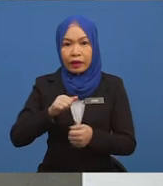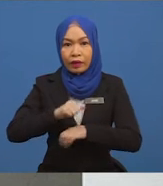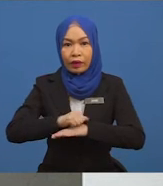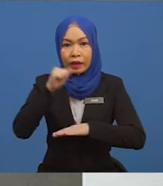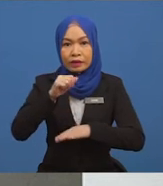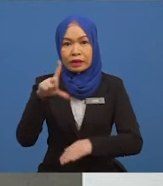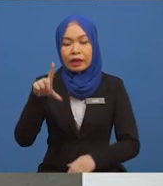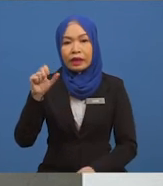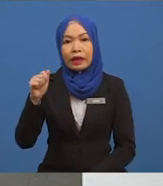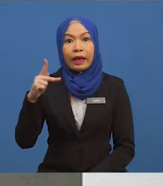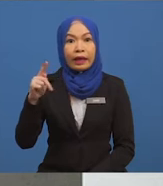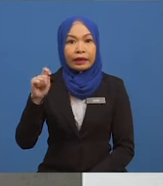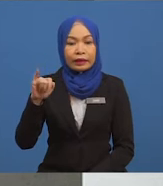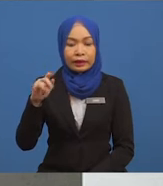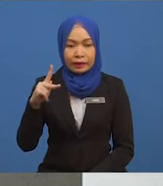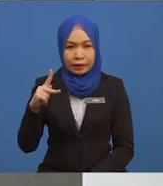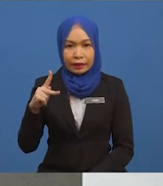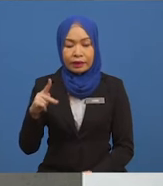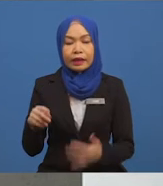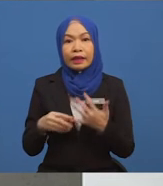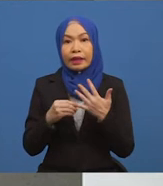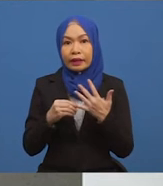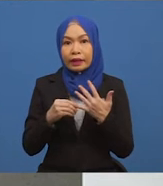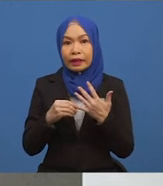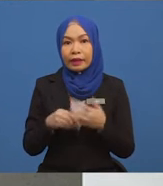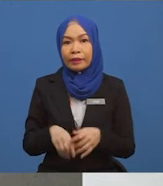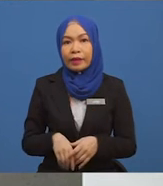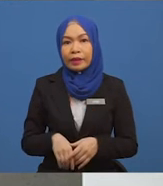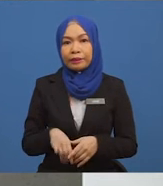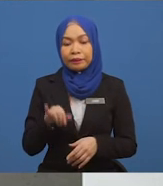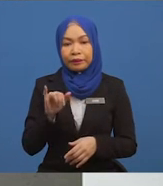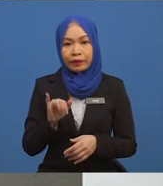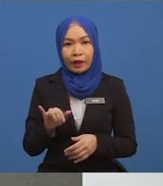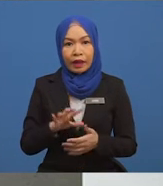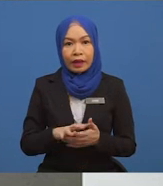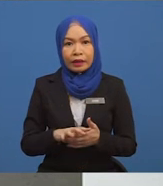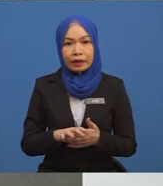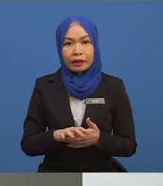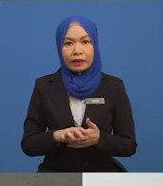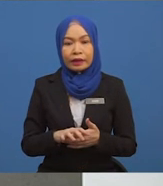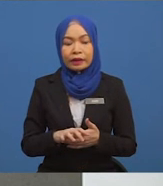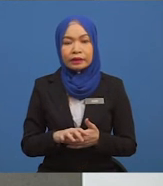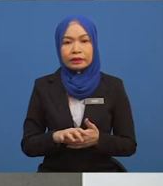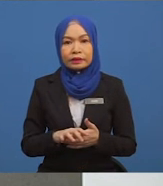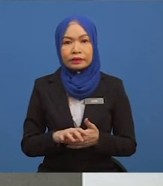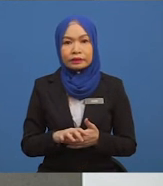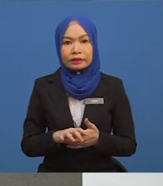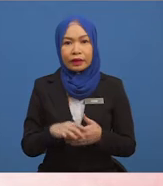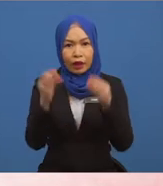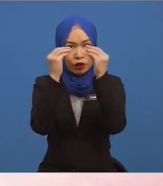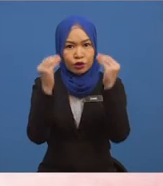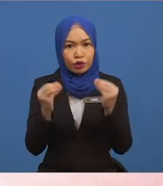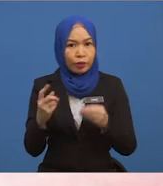Seterusnya, perbezaan yang kelima. Ia adalah berkaitan dengan jumlah tenaga yang